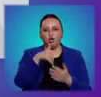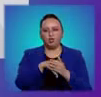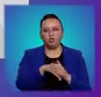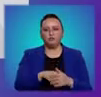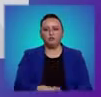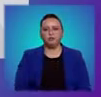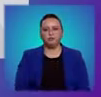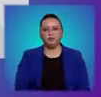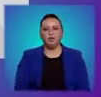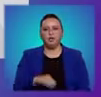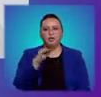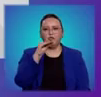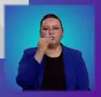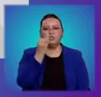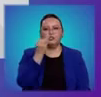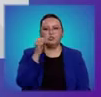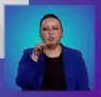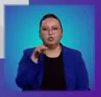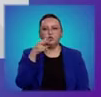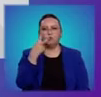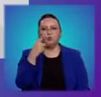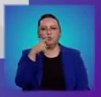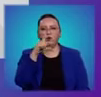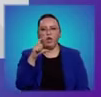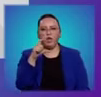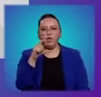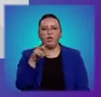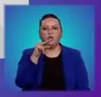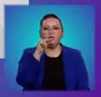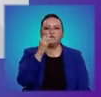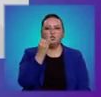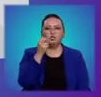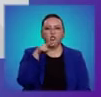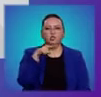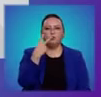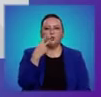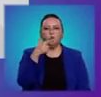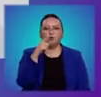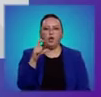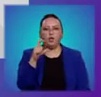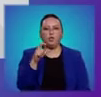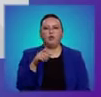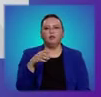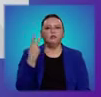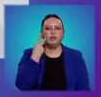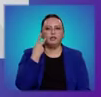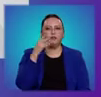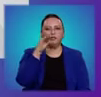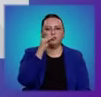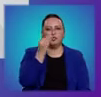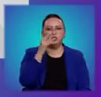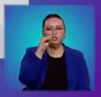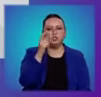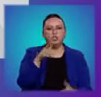тохиолдолд чи түгэ гэж бичиж байна. Чилү гэ. Шэр шөрмөс гэдгийг монгол бичгээр ширбу